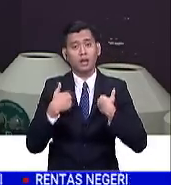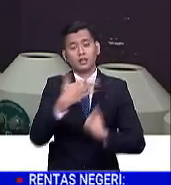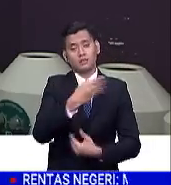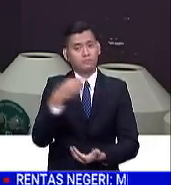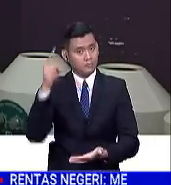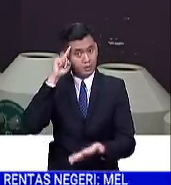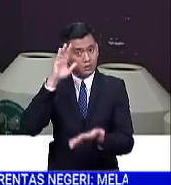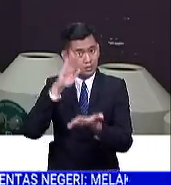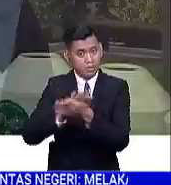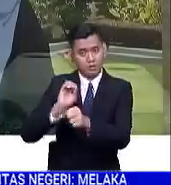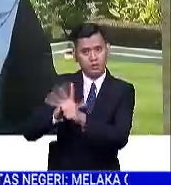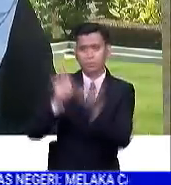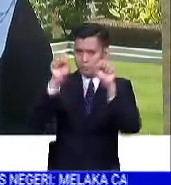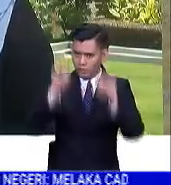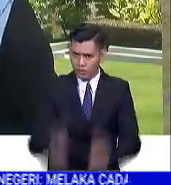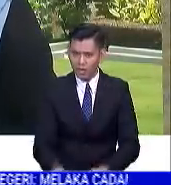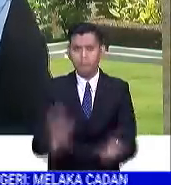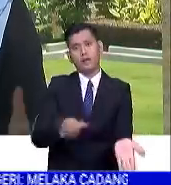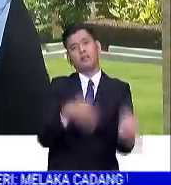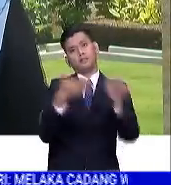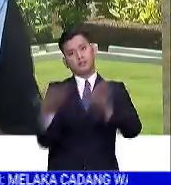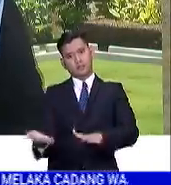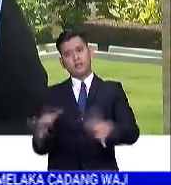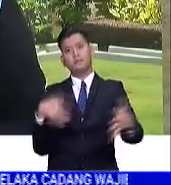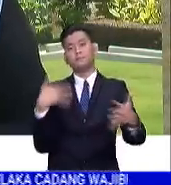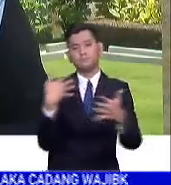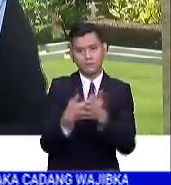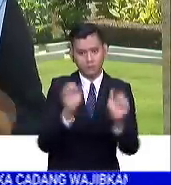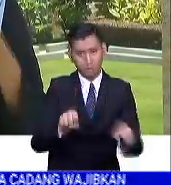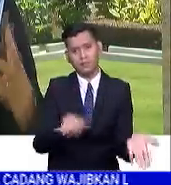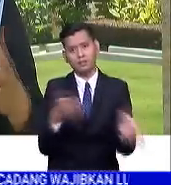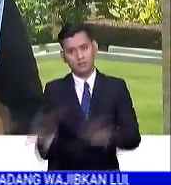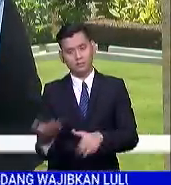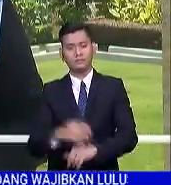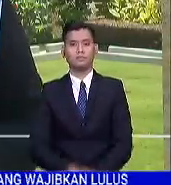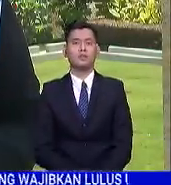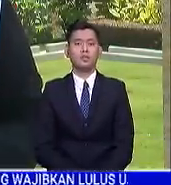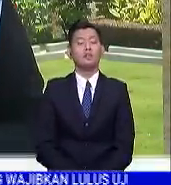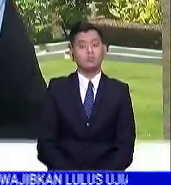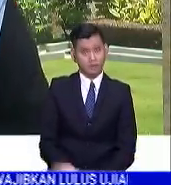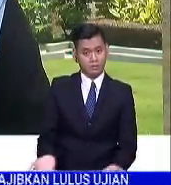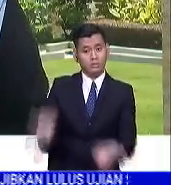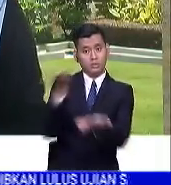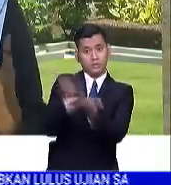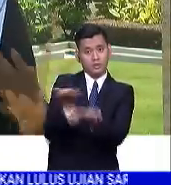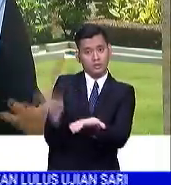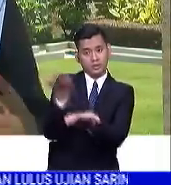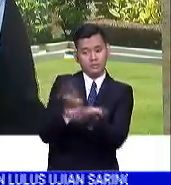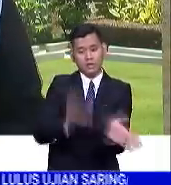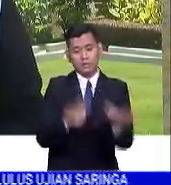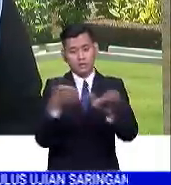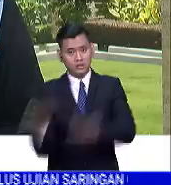percaya COVID-19 ni membunuh. Rutin kawalan pergerakan sesuatu yang tidak asing bagi penduduk Malaysia. Kita